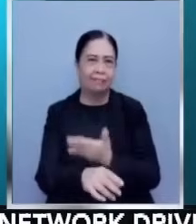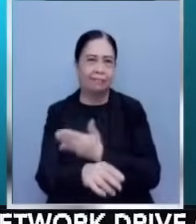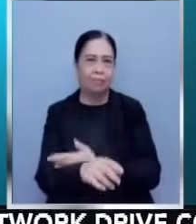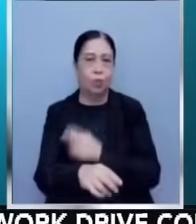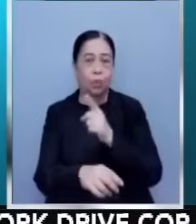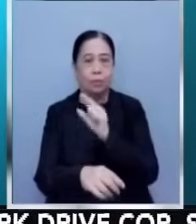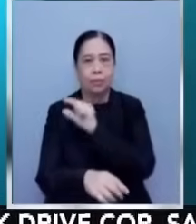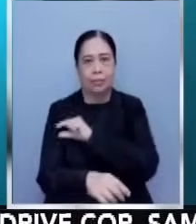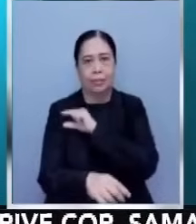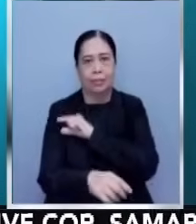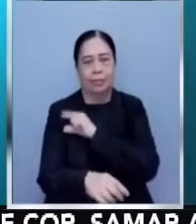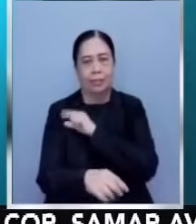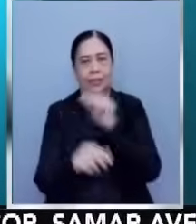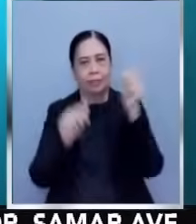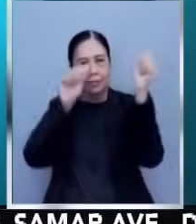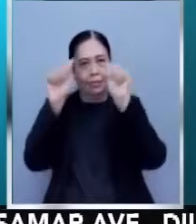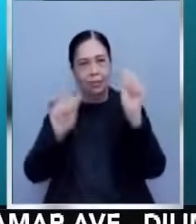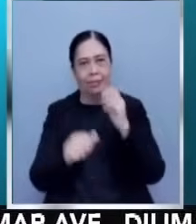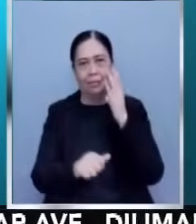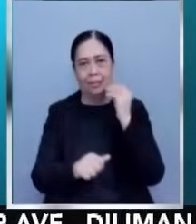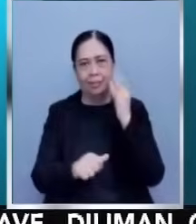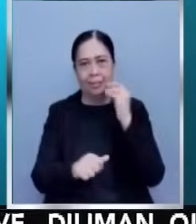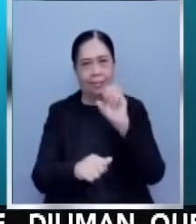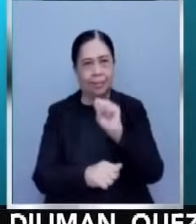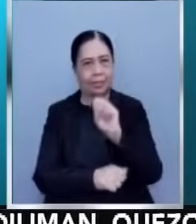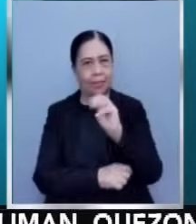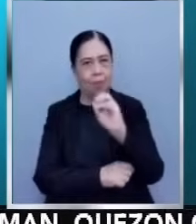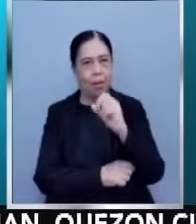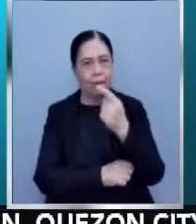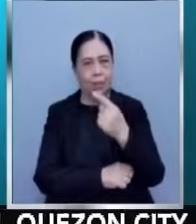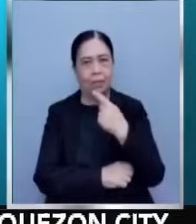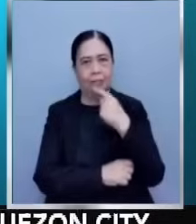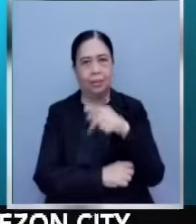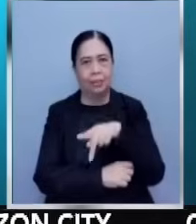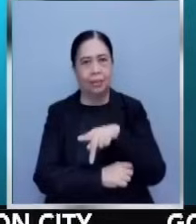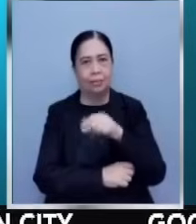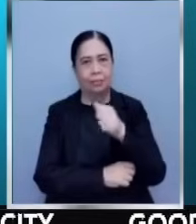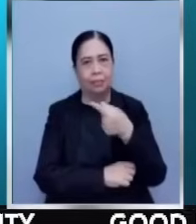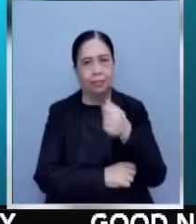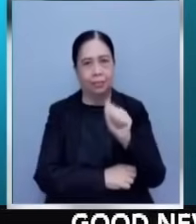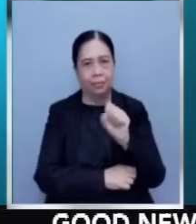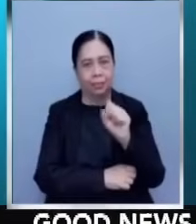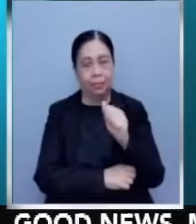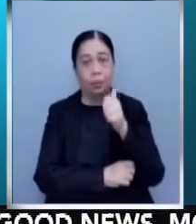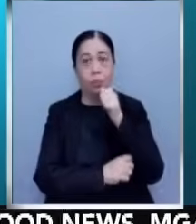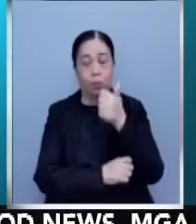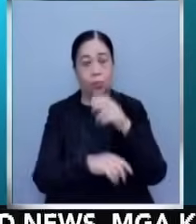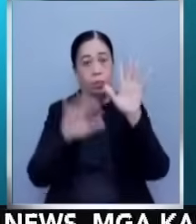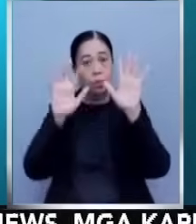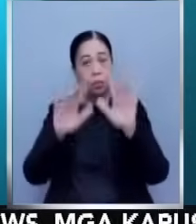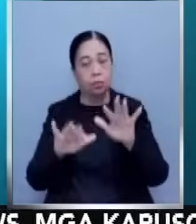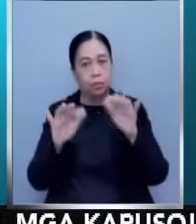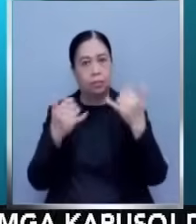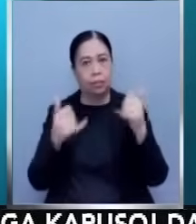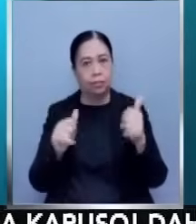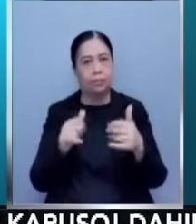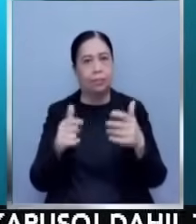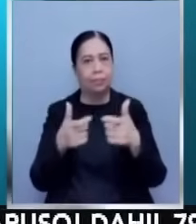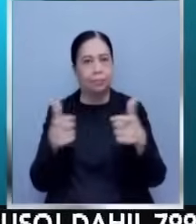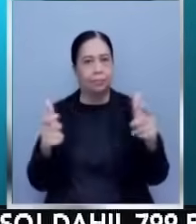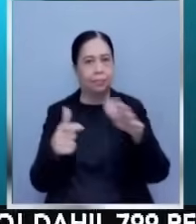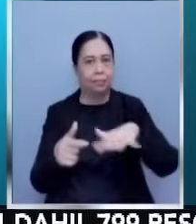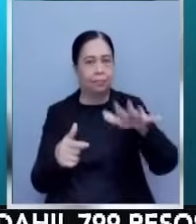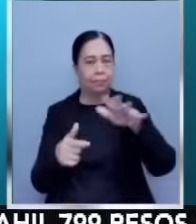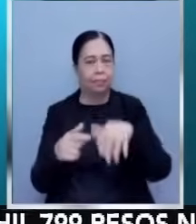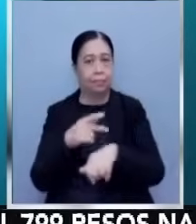hangin. Kasunod yan ang naranasang smog ayon po sa PAGASA. Bukas, magiging maulan pa rin sa malaking bahagi ng ating bansa, kaya magdala